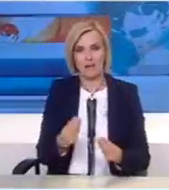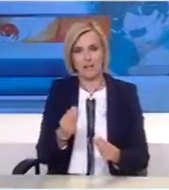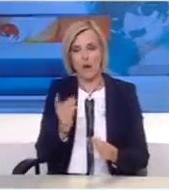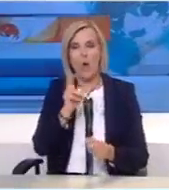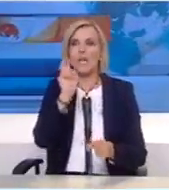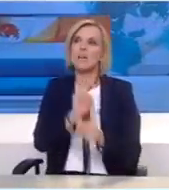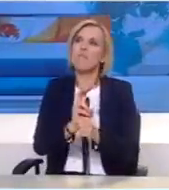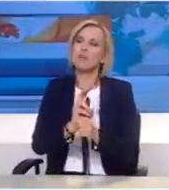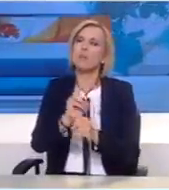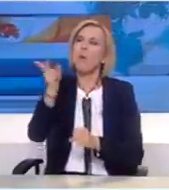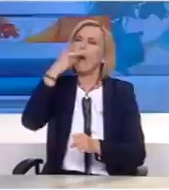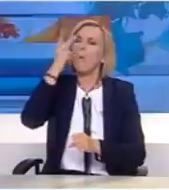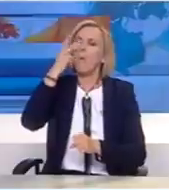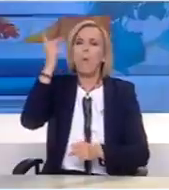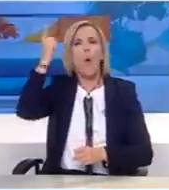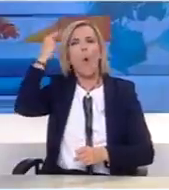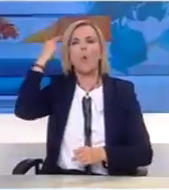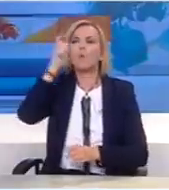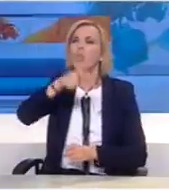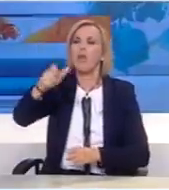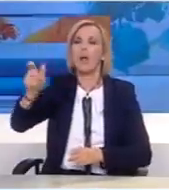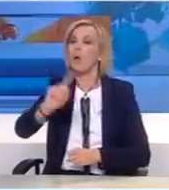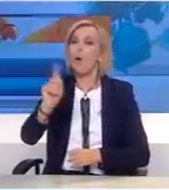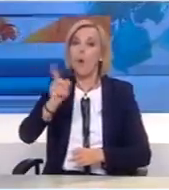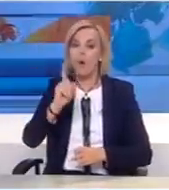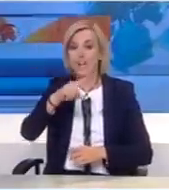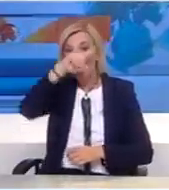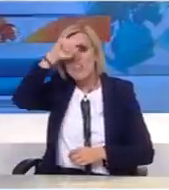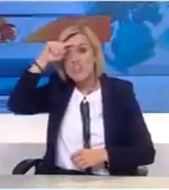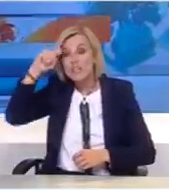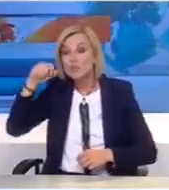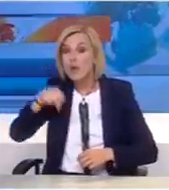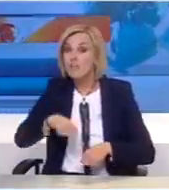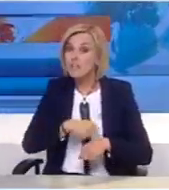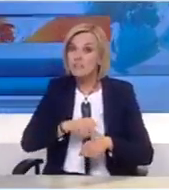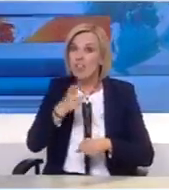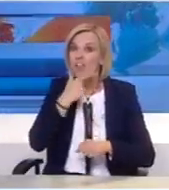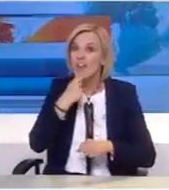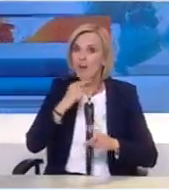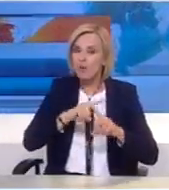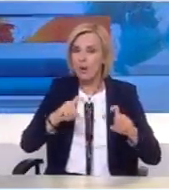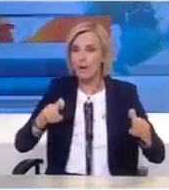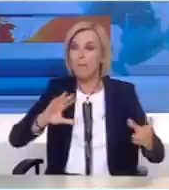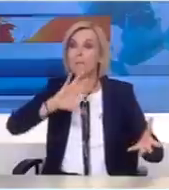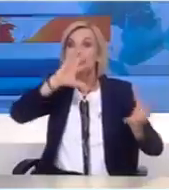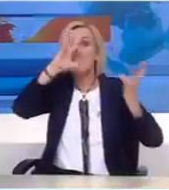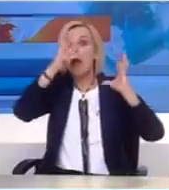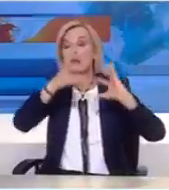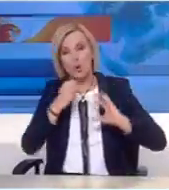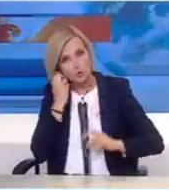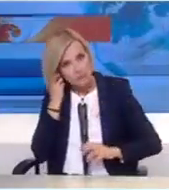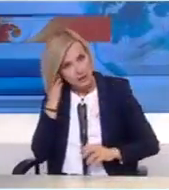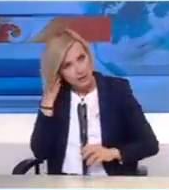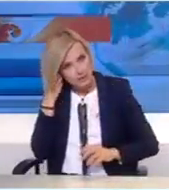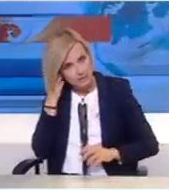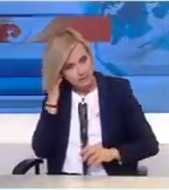του. Προσπαθούμε κάτω από δύσκολες καταστάσεις και με ένα περιβάλλον παγκόσμιο διεθνές, το οποίο δείχνει ότι